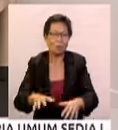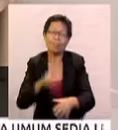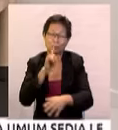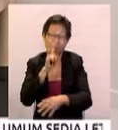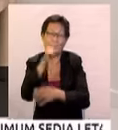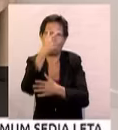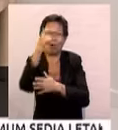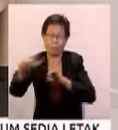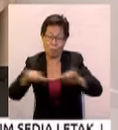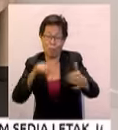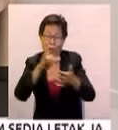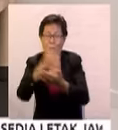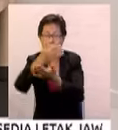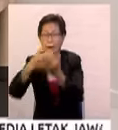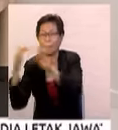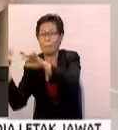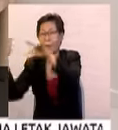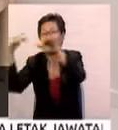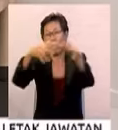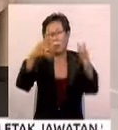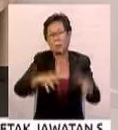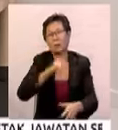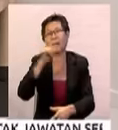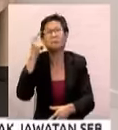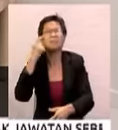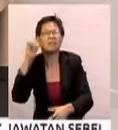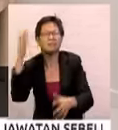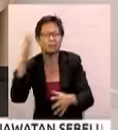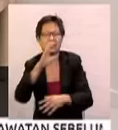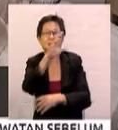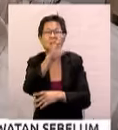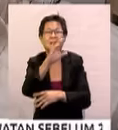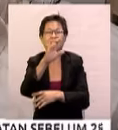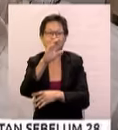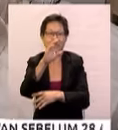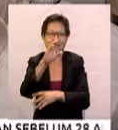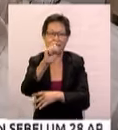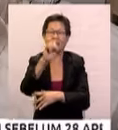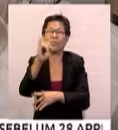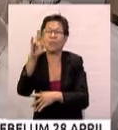kerana perbuatan sebahagian pengunjung yang tiada kesedaran sivik.